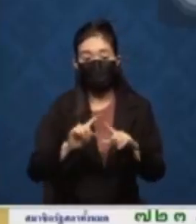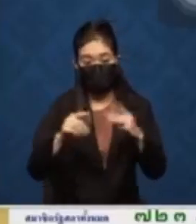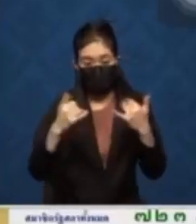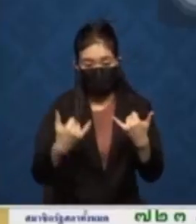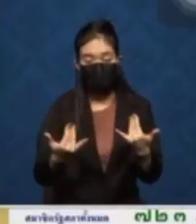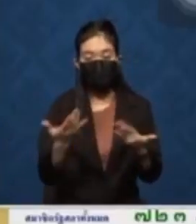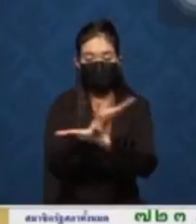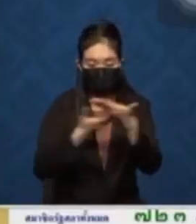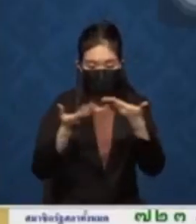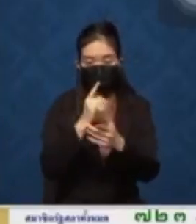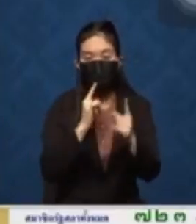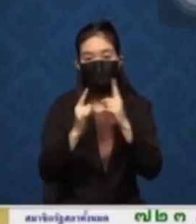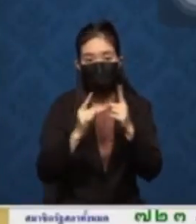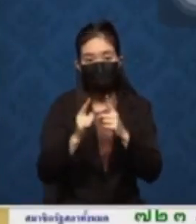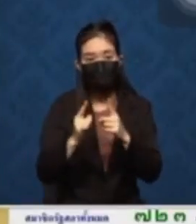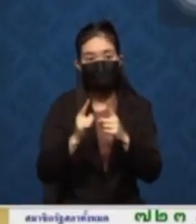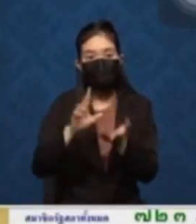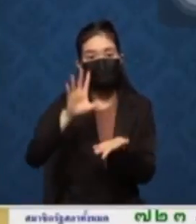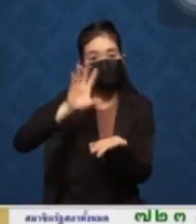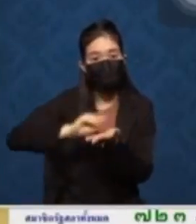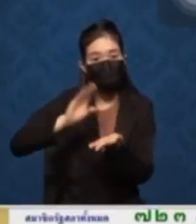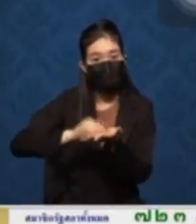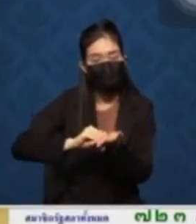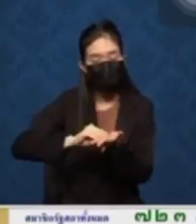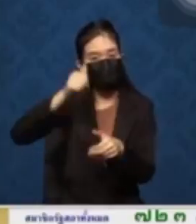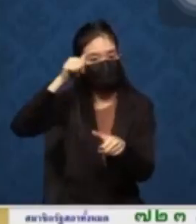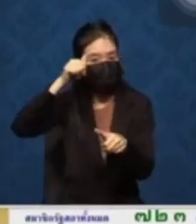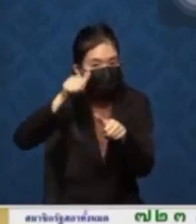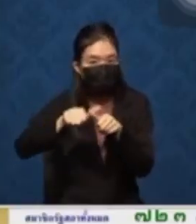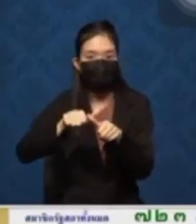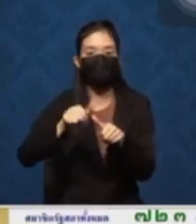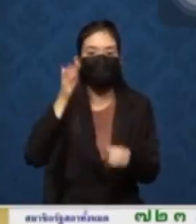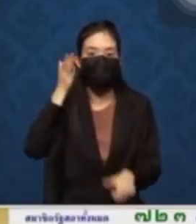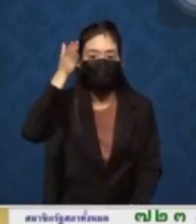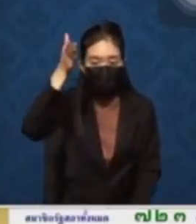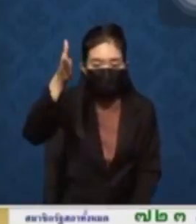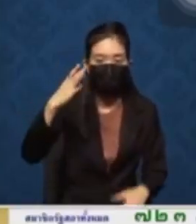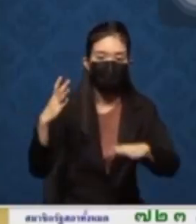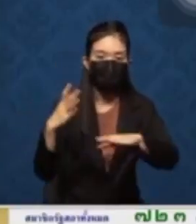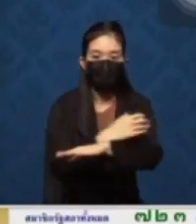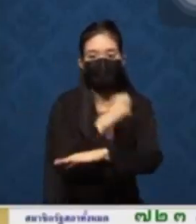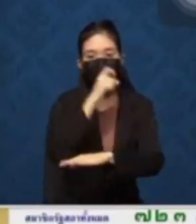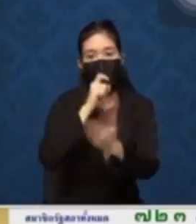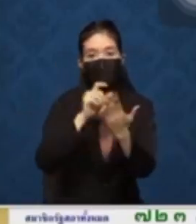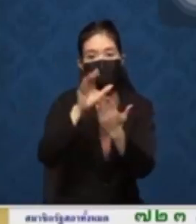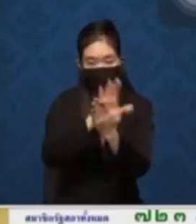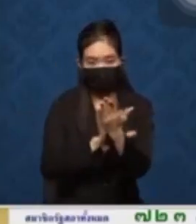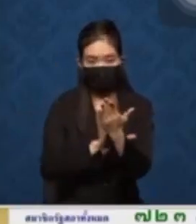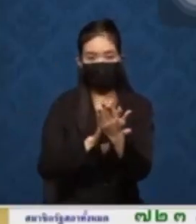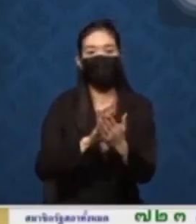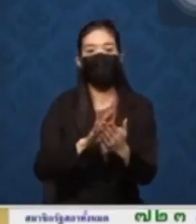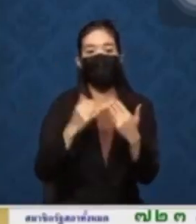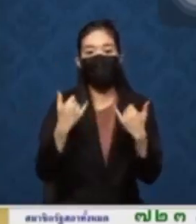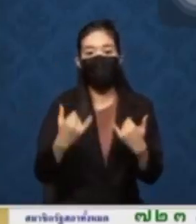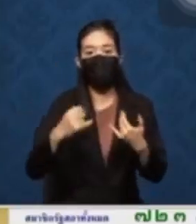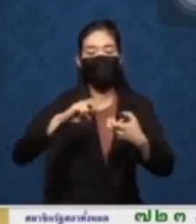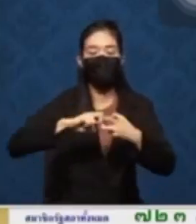ปรายของท่านในวันนี้นะครับจะถูกบันทึกและจะถูกจดจำในประวัติศาสตร์การเมืองไทยในฐานะส่